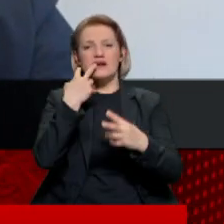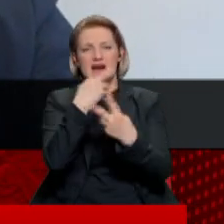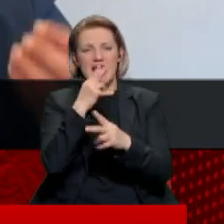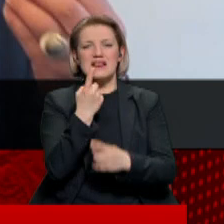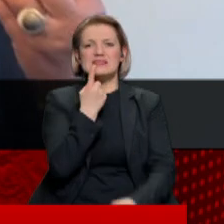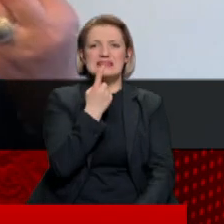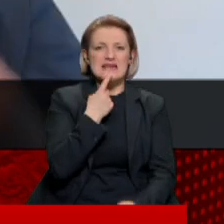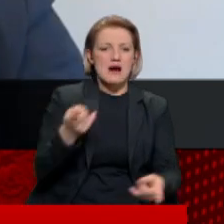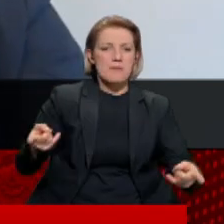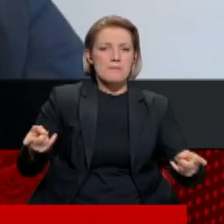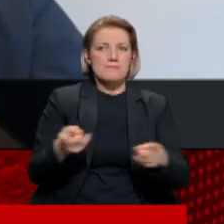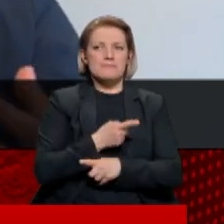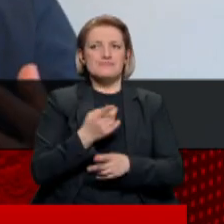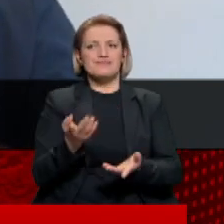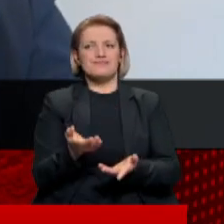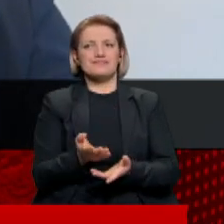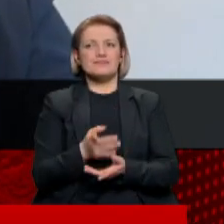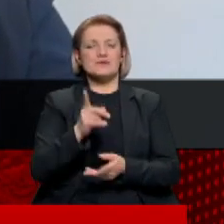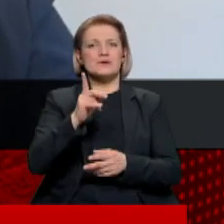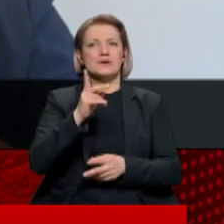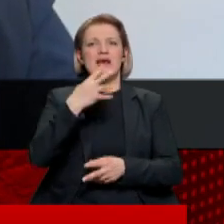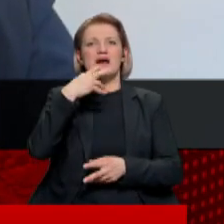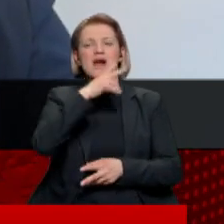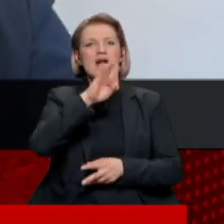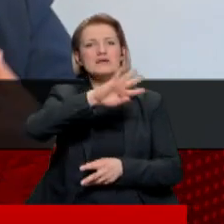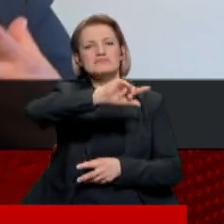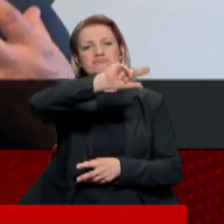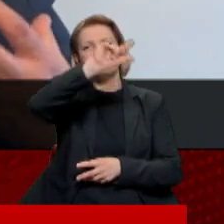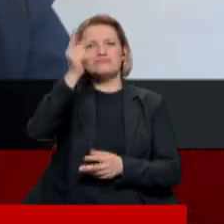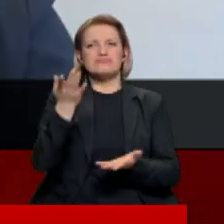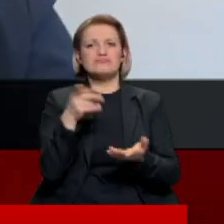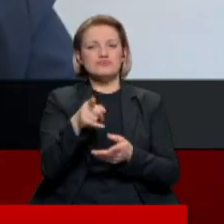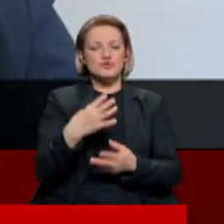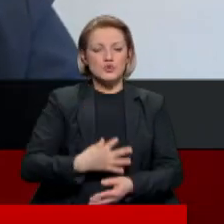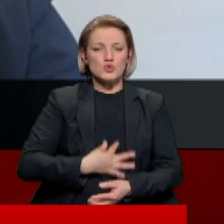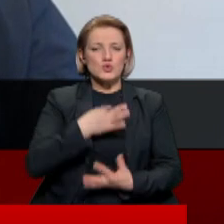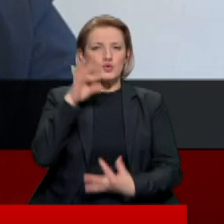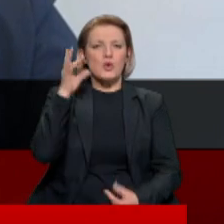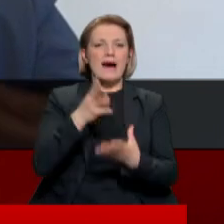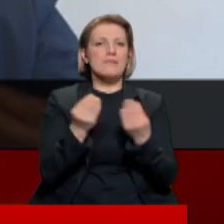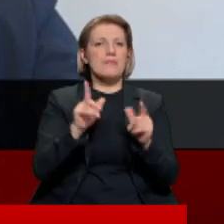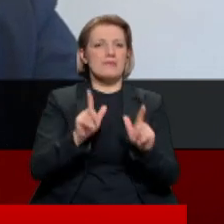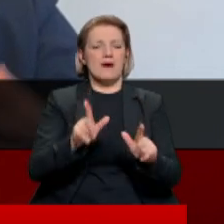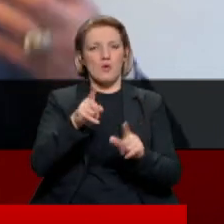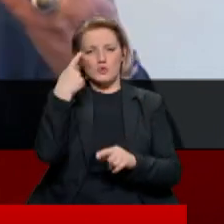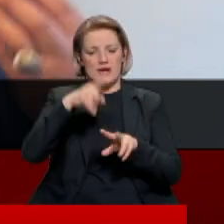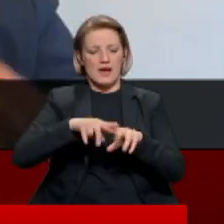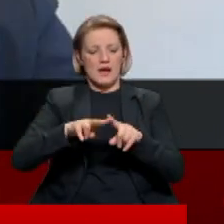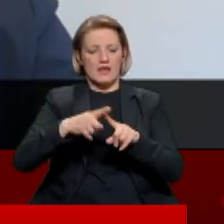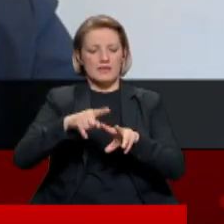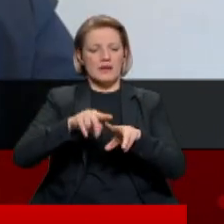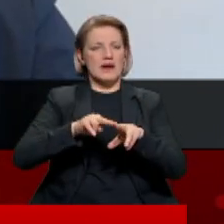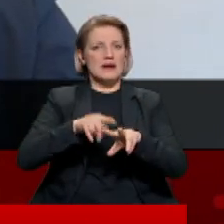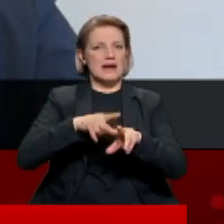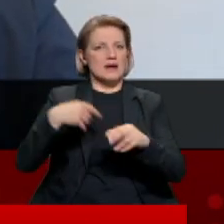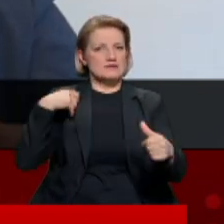Renkleriyle, dilleriyle, tınlarıyla gökkuşağı gibi yaşadık. Bu ruhu kaybetmememiz lazım. O yüzden Antakya'yı yeniden